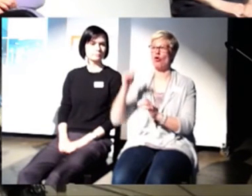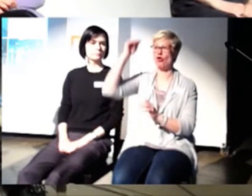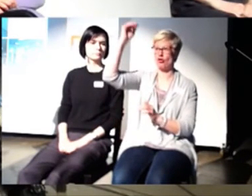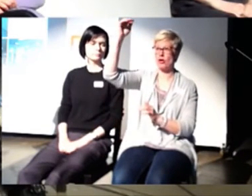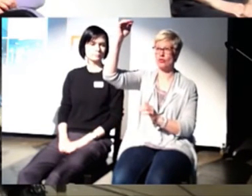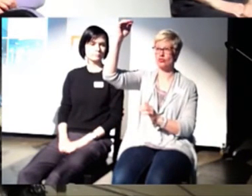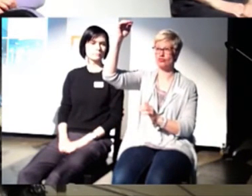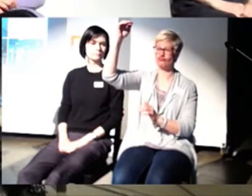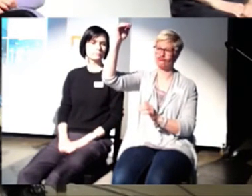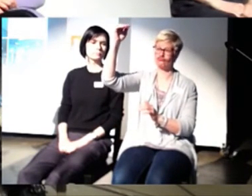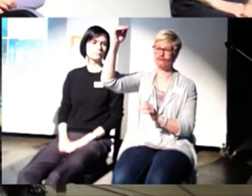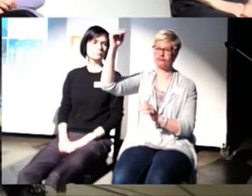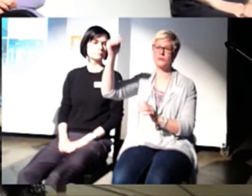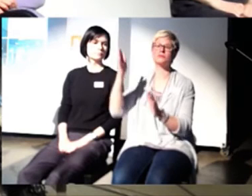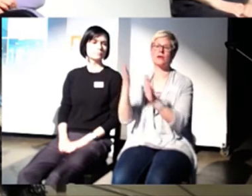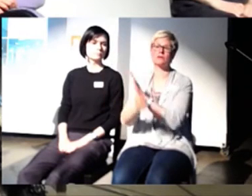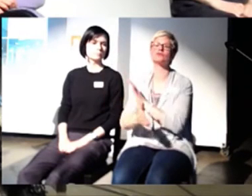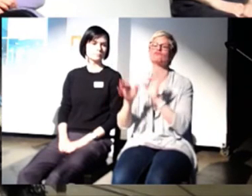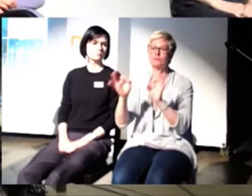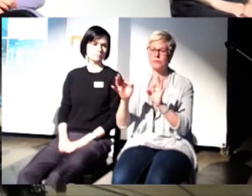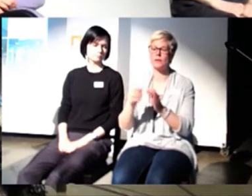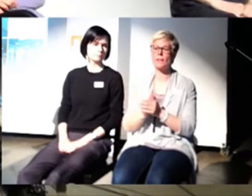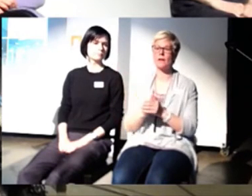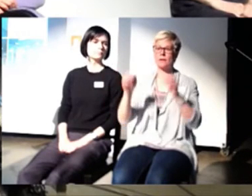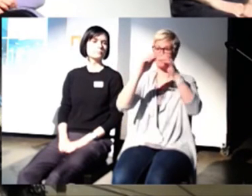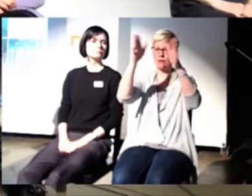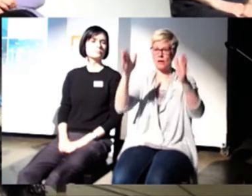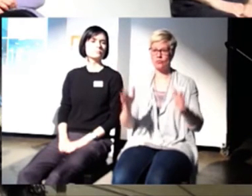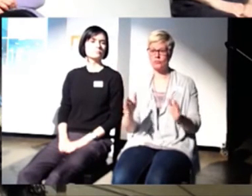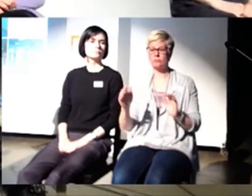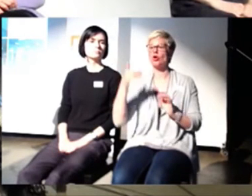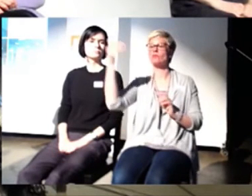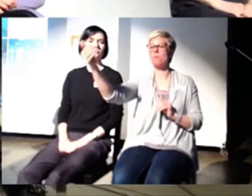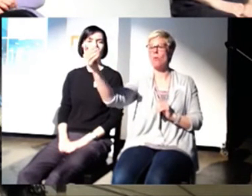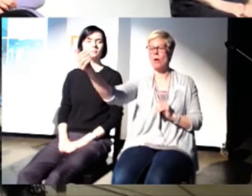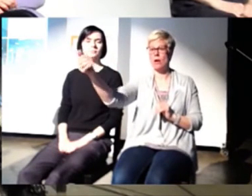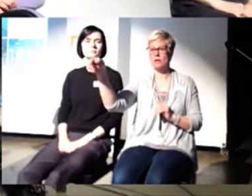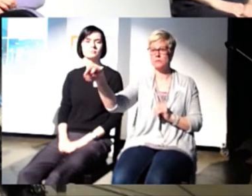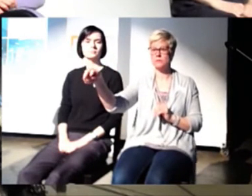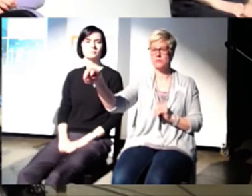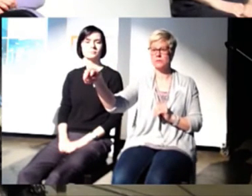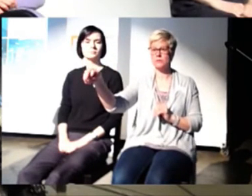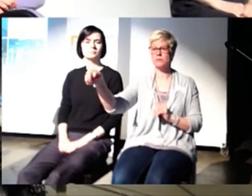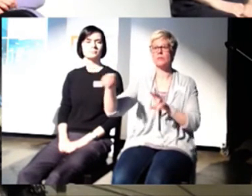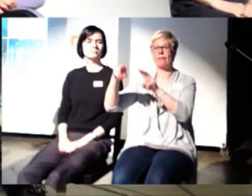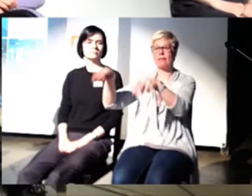saavutettava pääsy. Ja rakennuksen toisella puolella sijaitsee